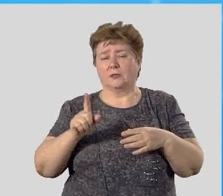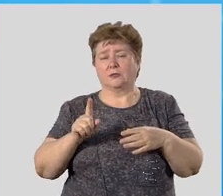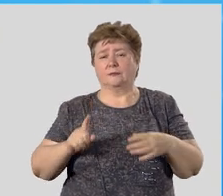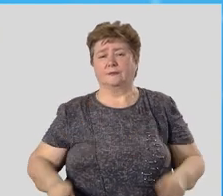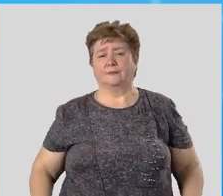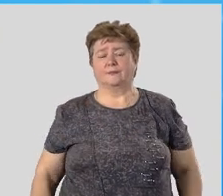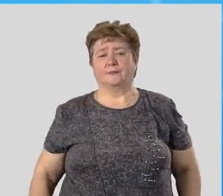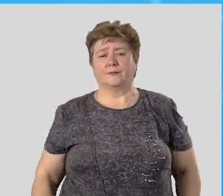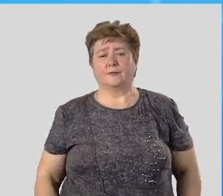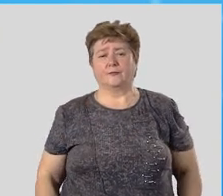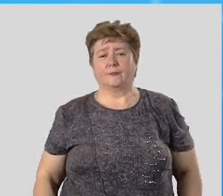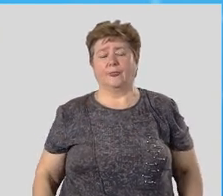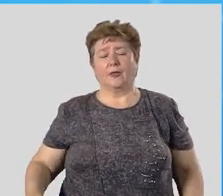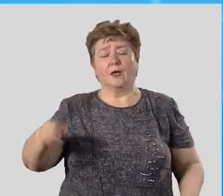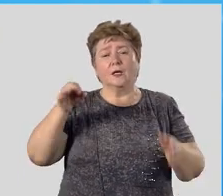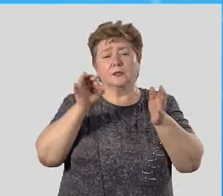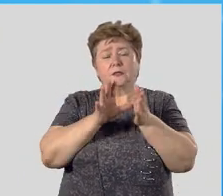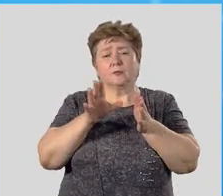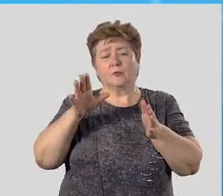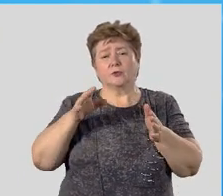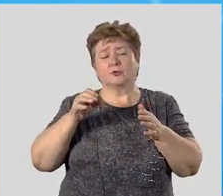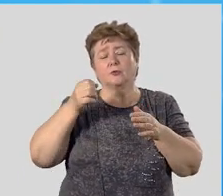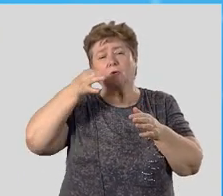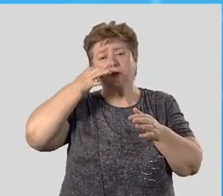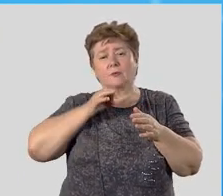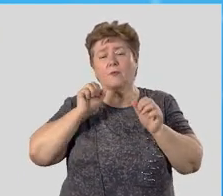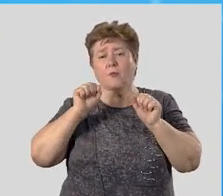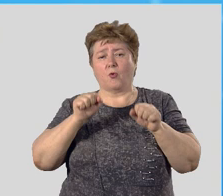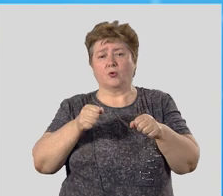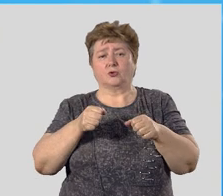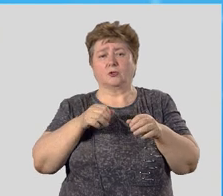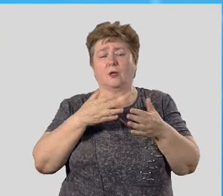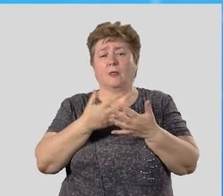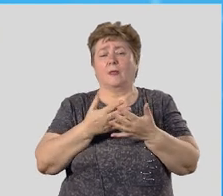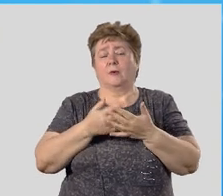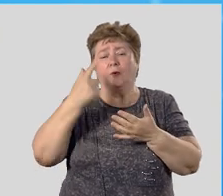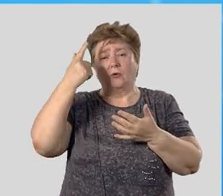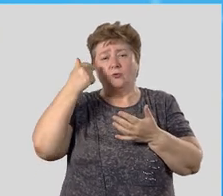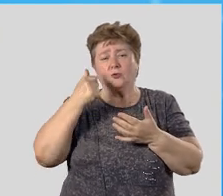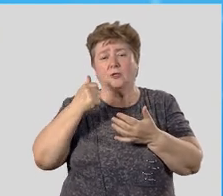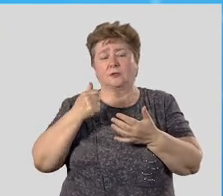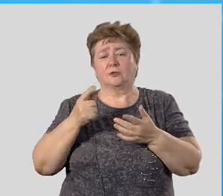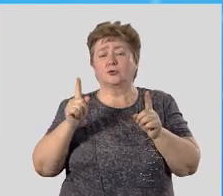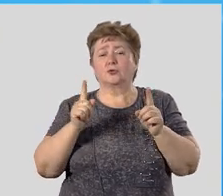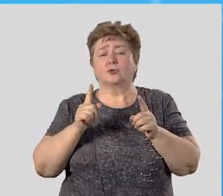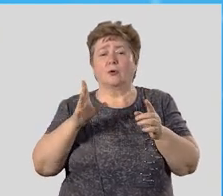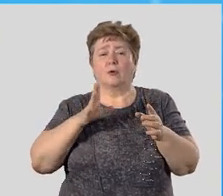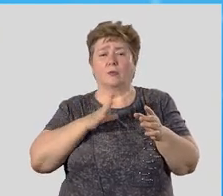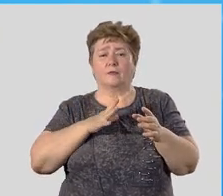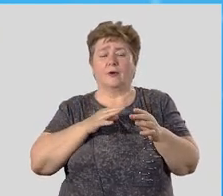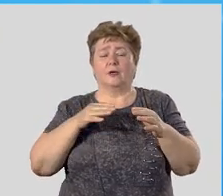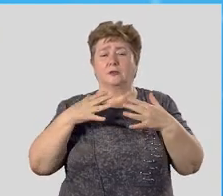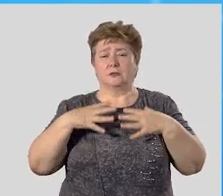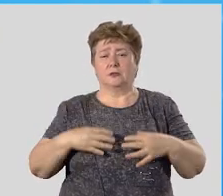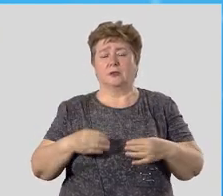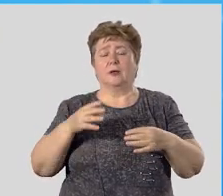раз. С помощью экспериментов можно, например, узнать, что бывает с